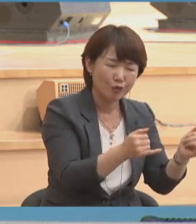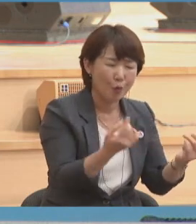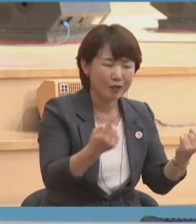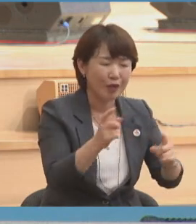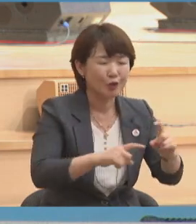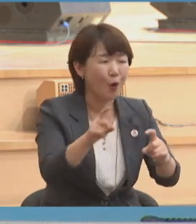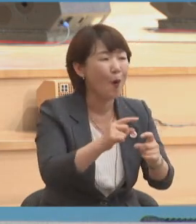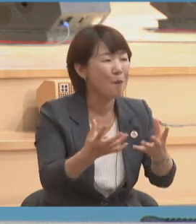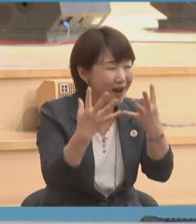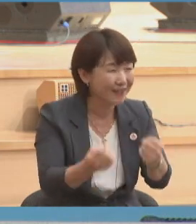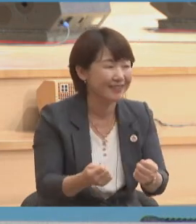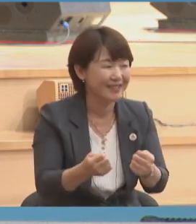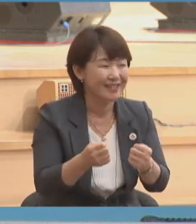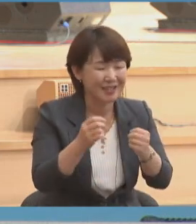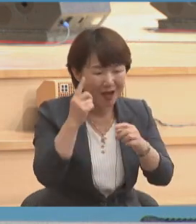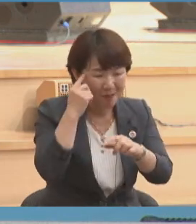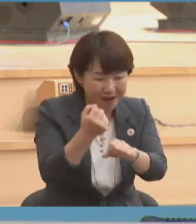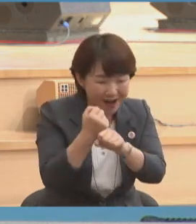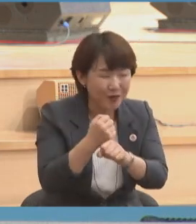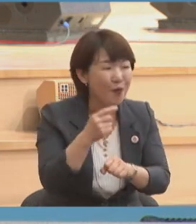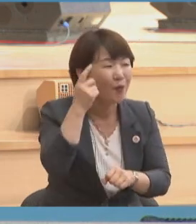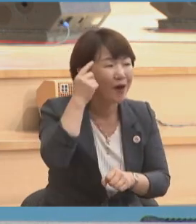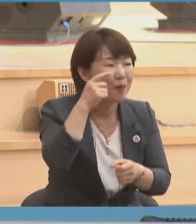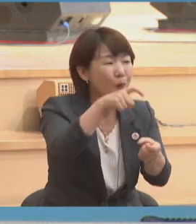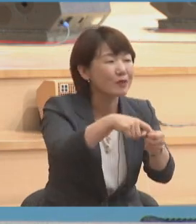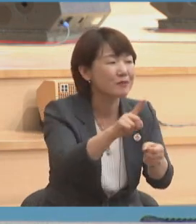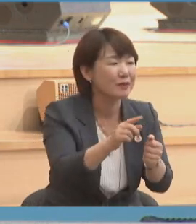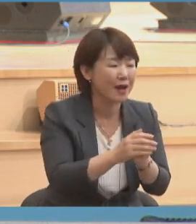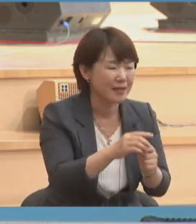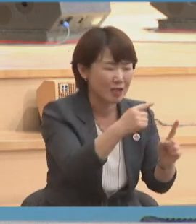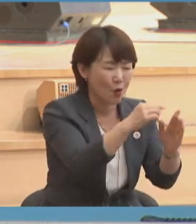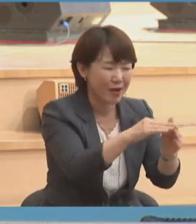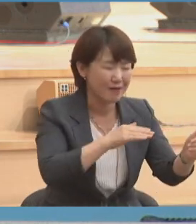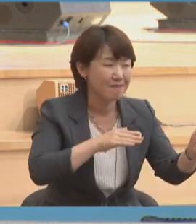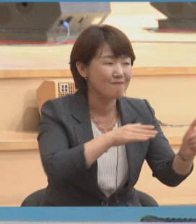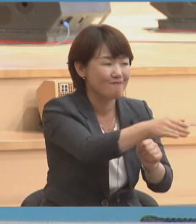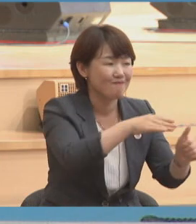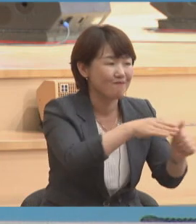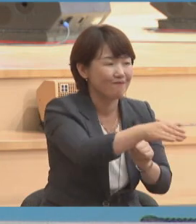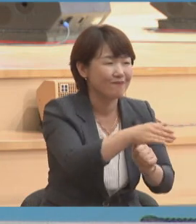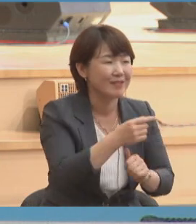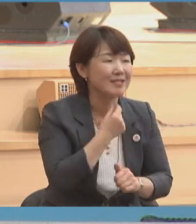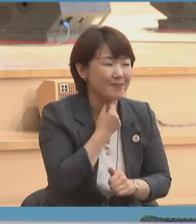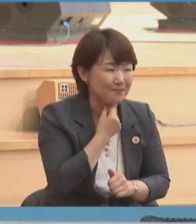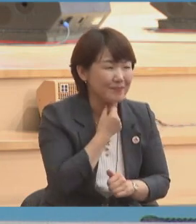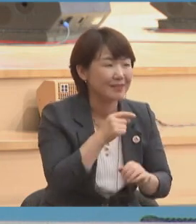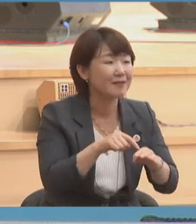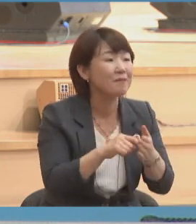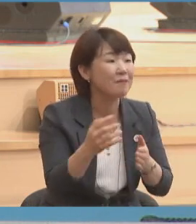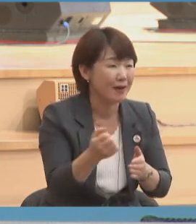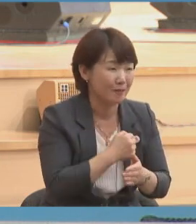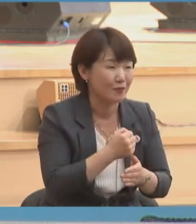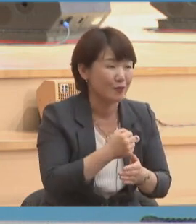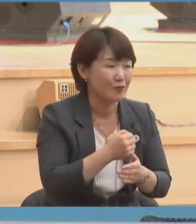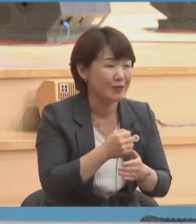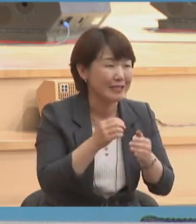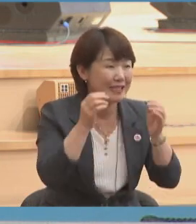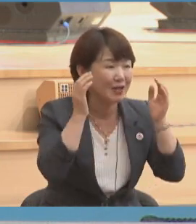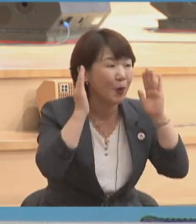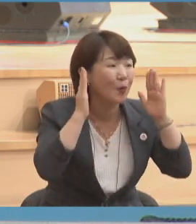거. 뭐 하려고? 교회를 공격하려고. 철저하게 교회를 무너뜨리려고. 어느